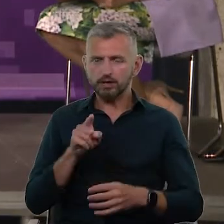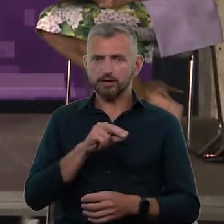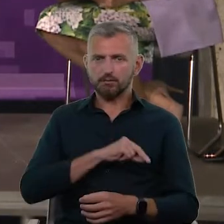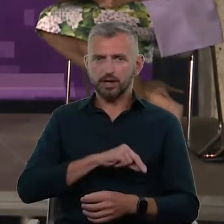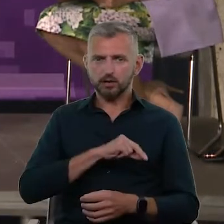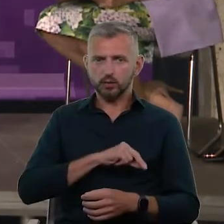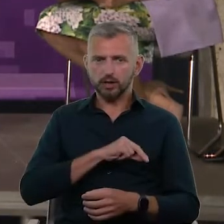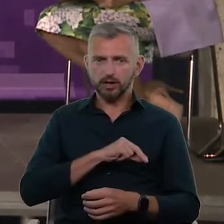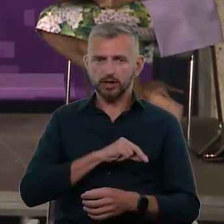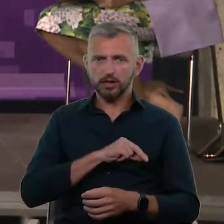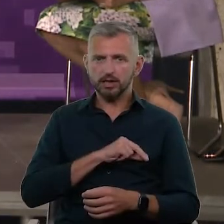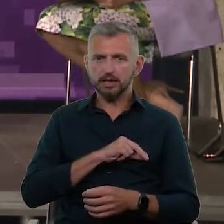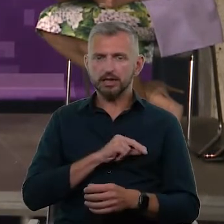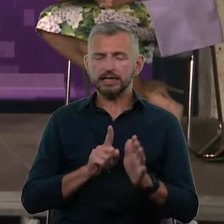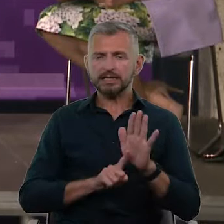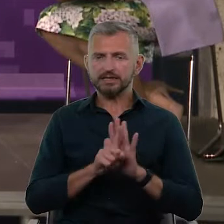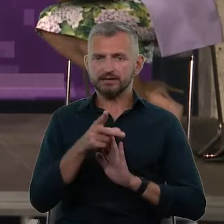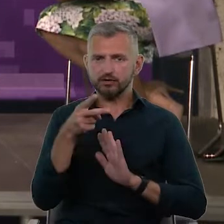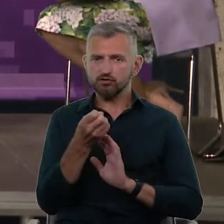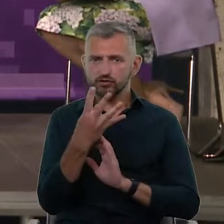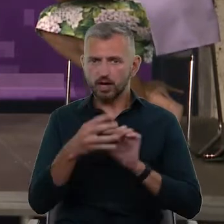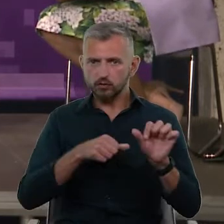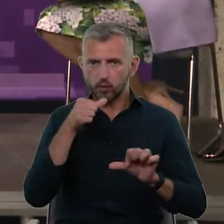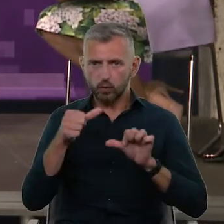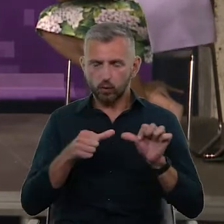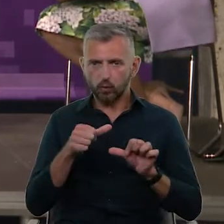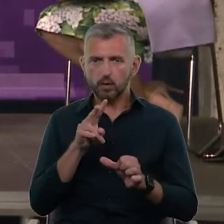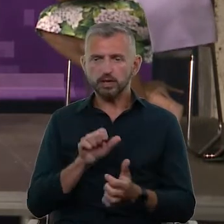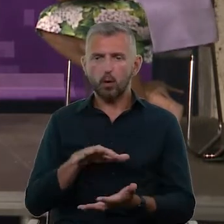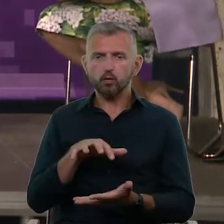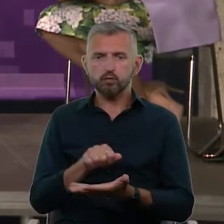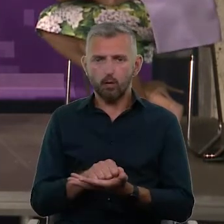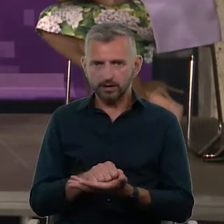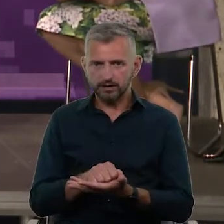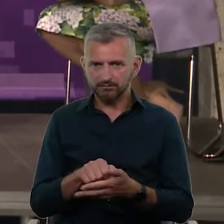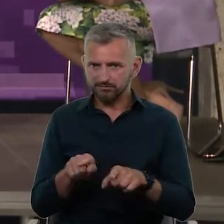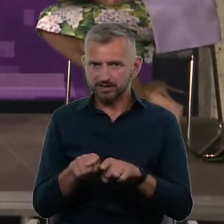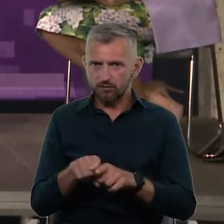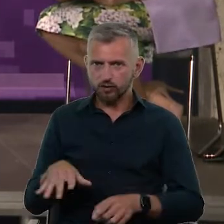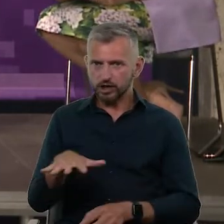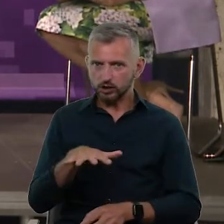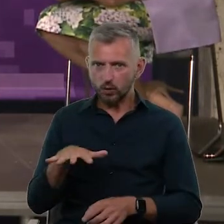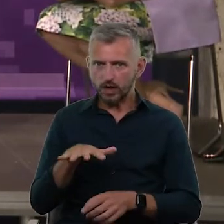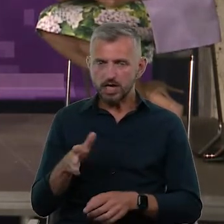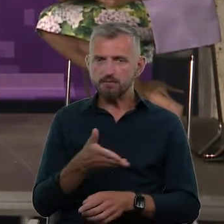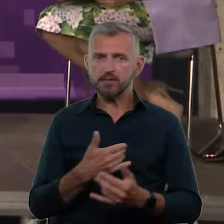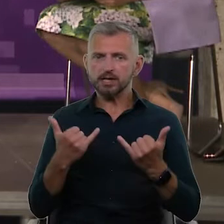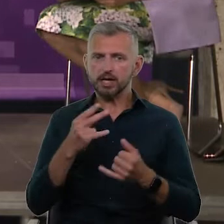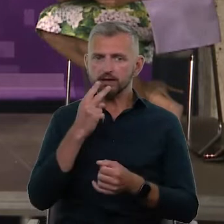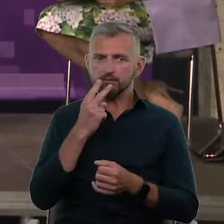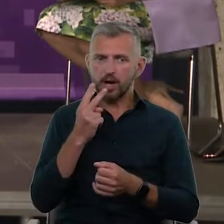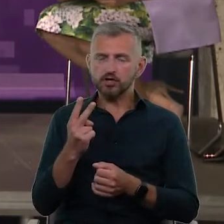працює з 2014 року саме на окупованих так само і територіях. Да? І ми зараз бачимо,